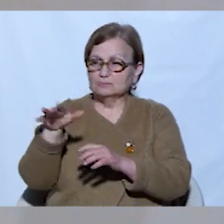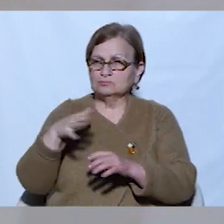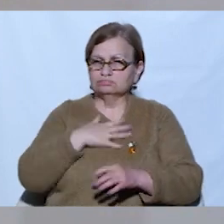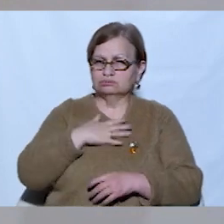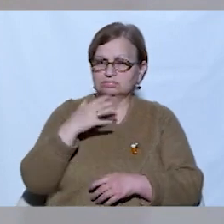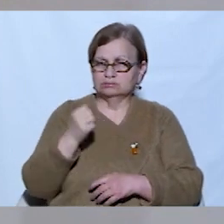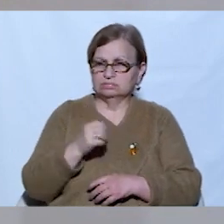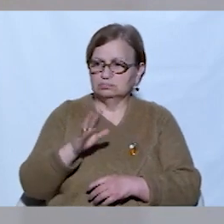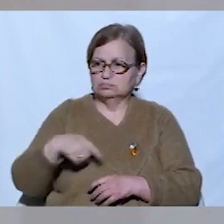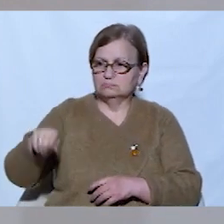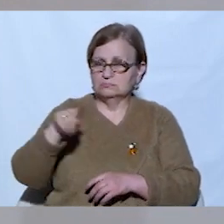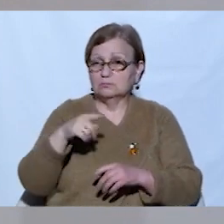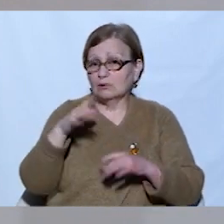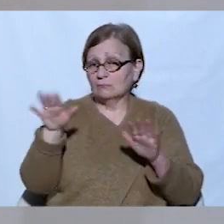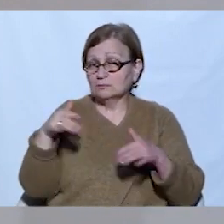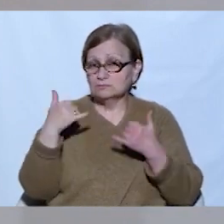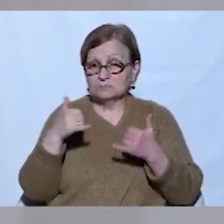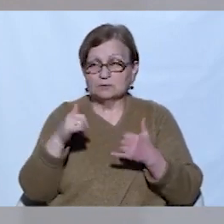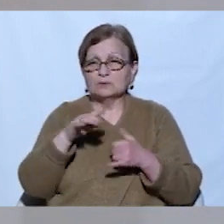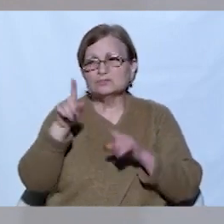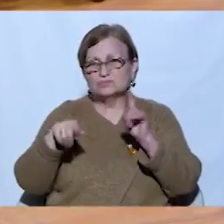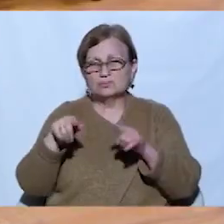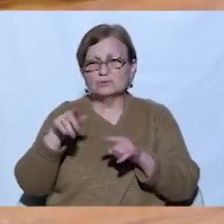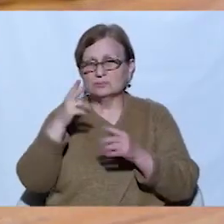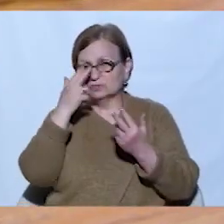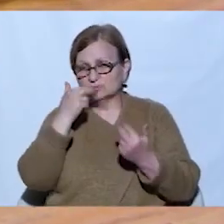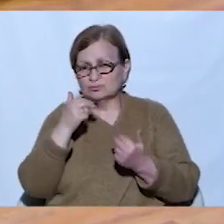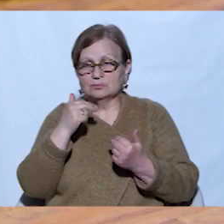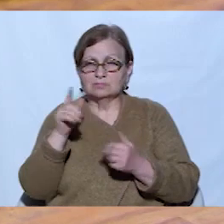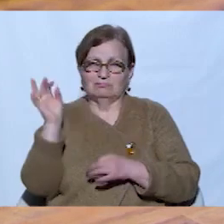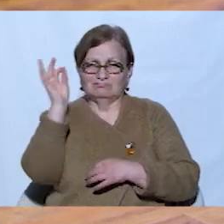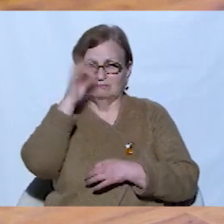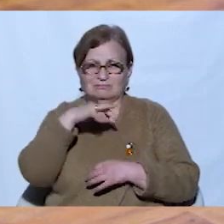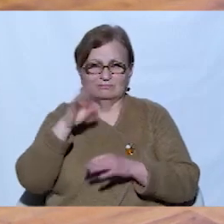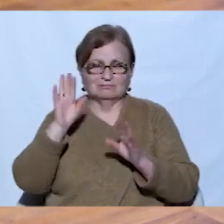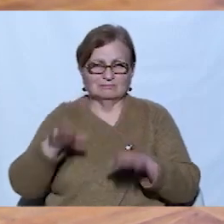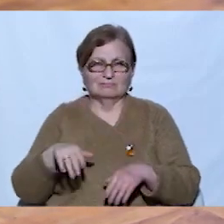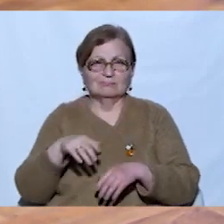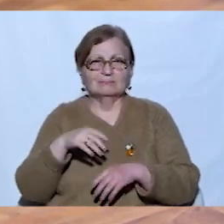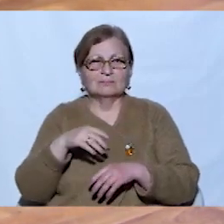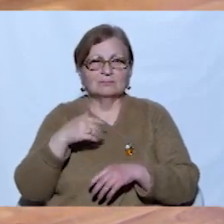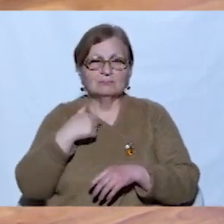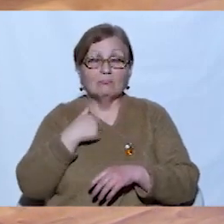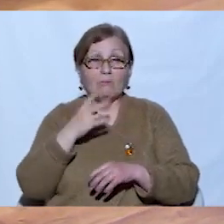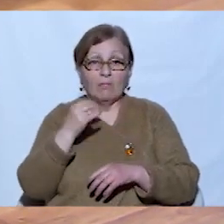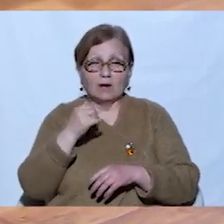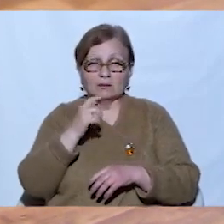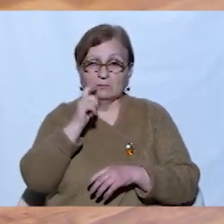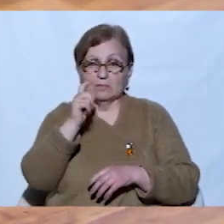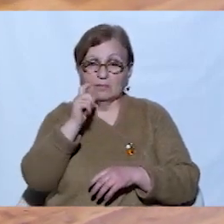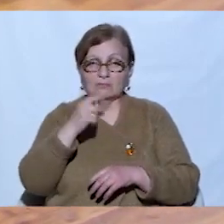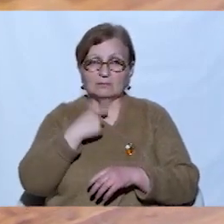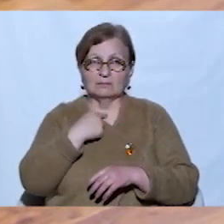ამას მიჩვეულები არ არიან. ვიღაცისთვის ეს მაღალი ხმა შესაძლებელია იყოს, ვინც მიჩვეულია, რომ მე ზოგადად დაბალი ტონი მაქვს ყვირილის